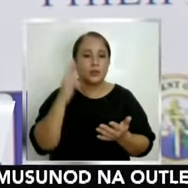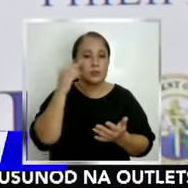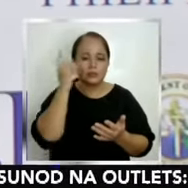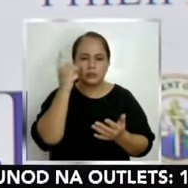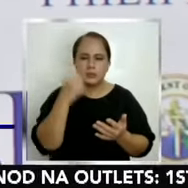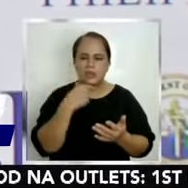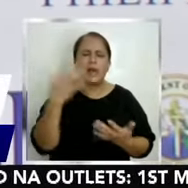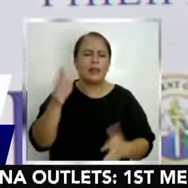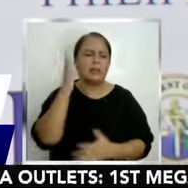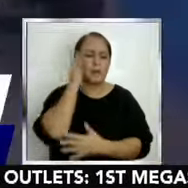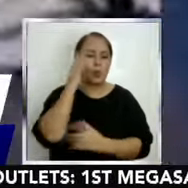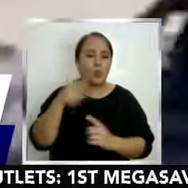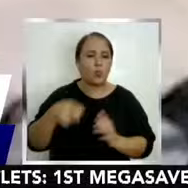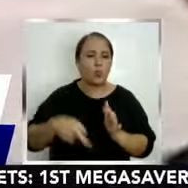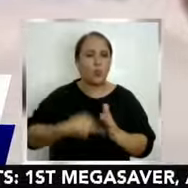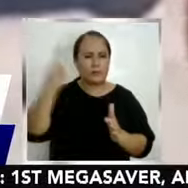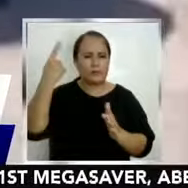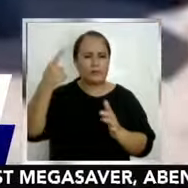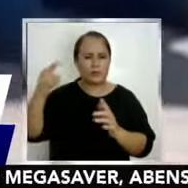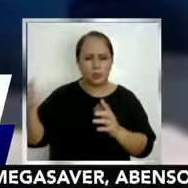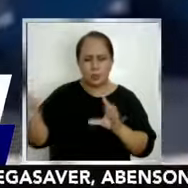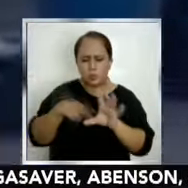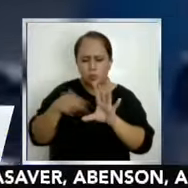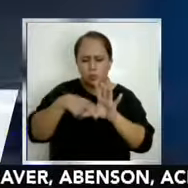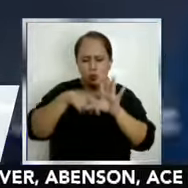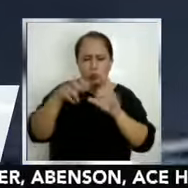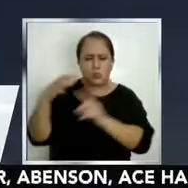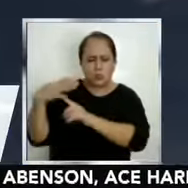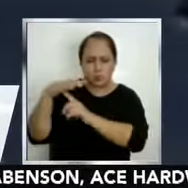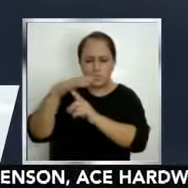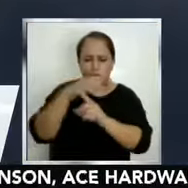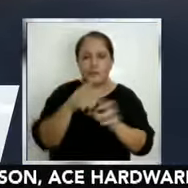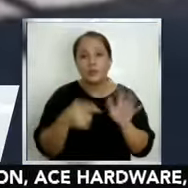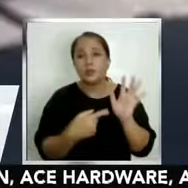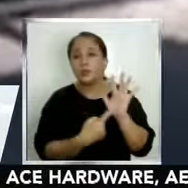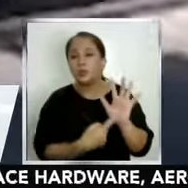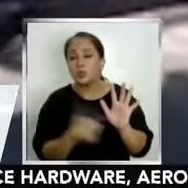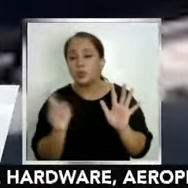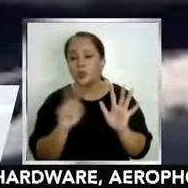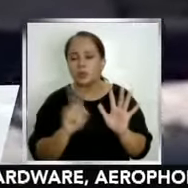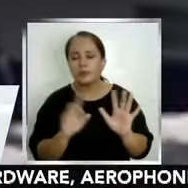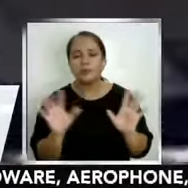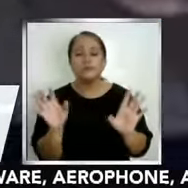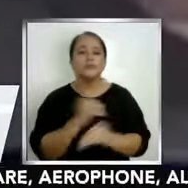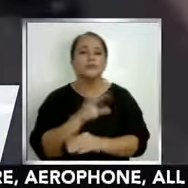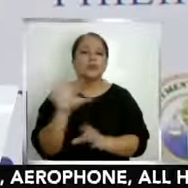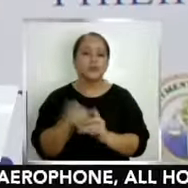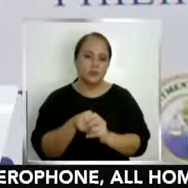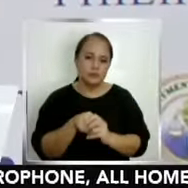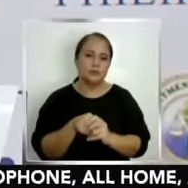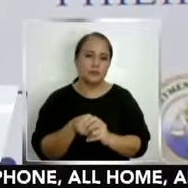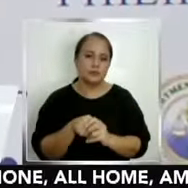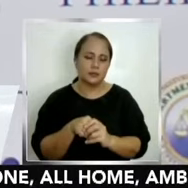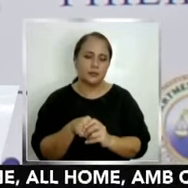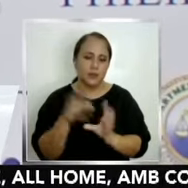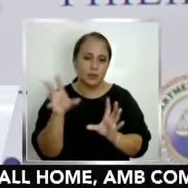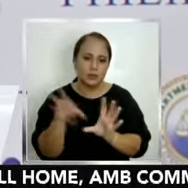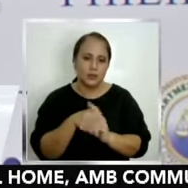yan. Basta pinuno nila yun. That's one of the signs that of his participation, of the participation of